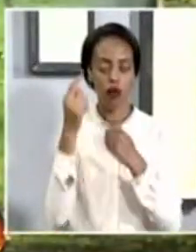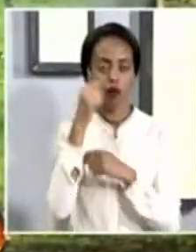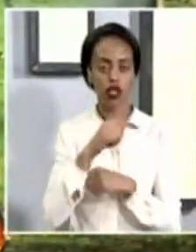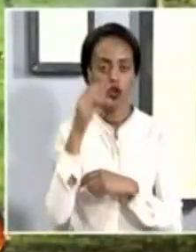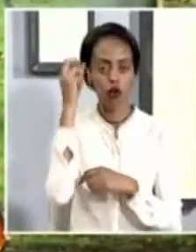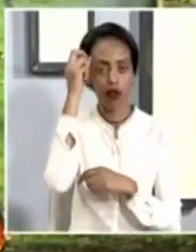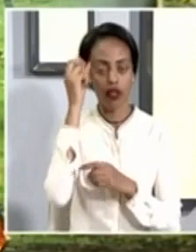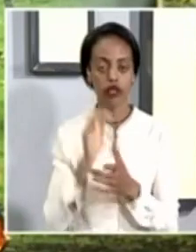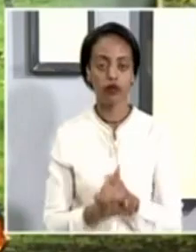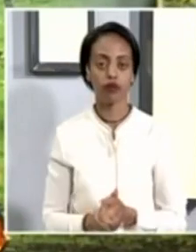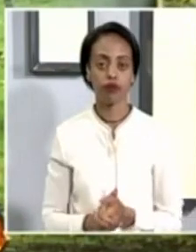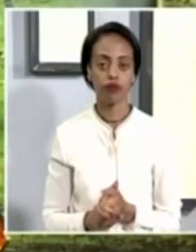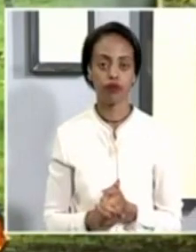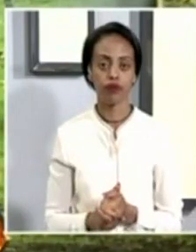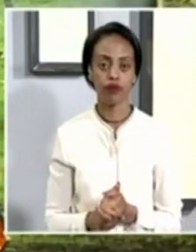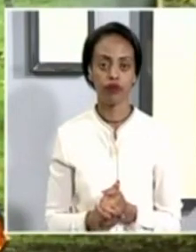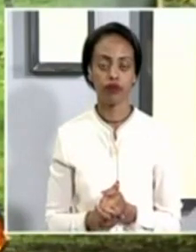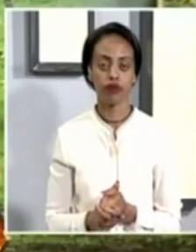ምህረት